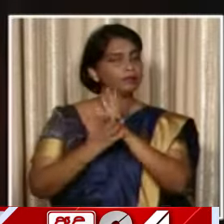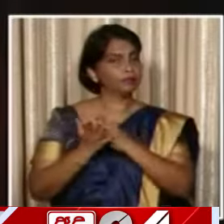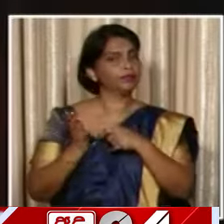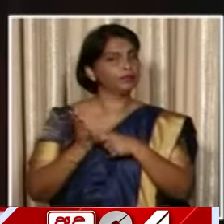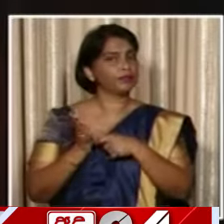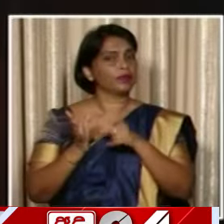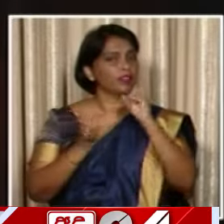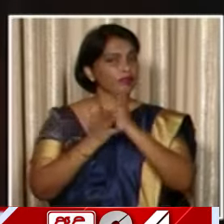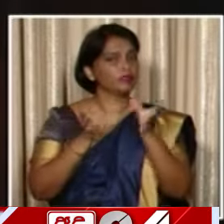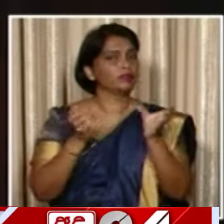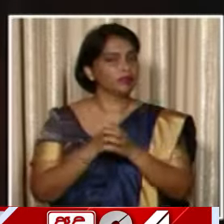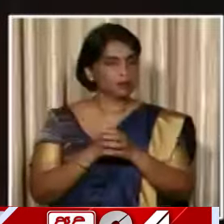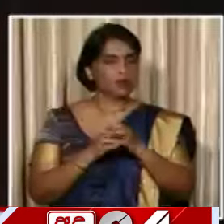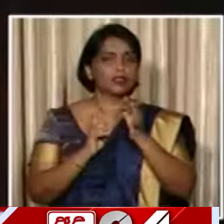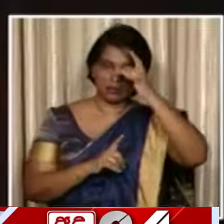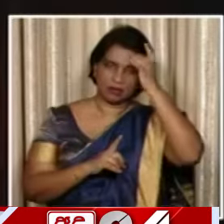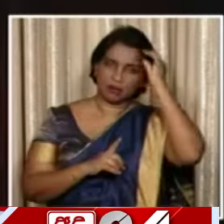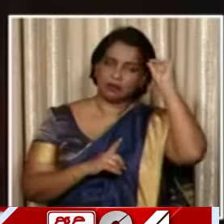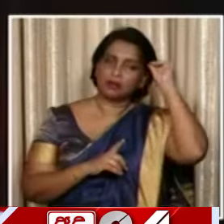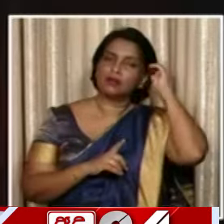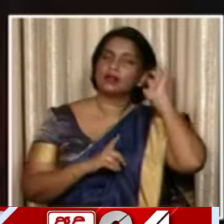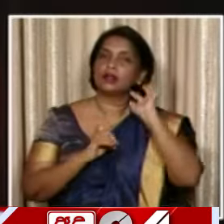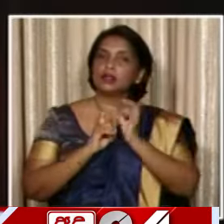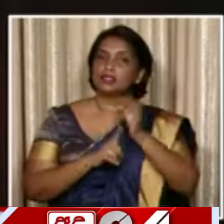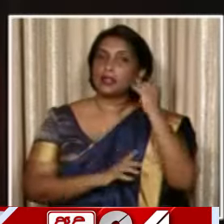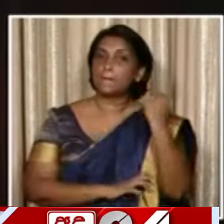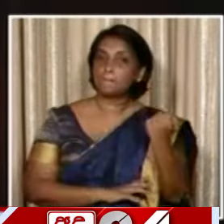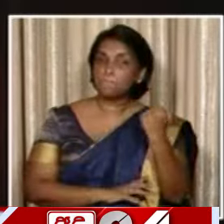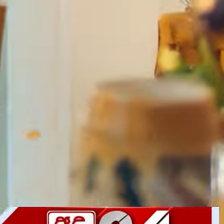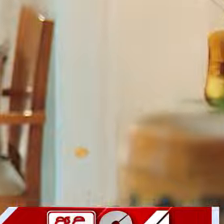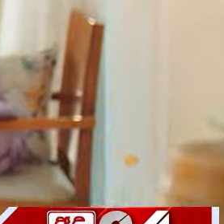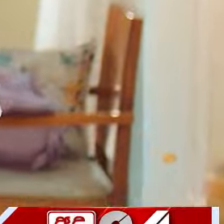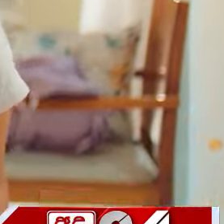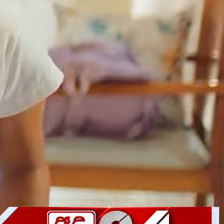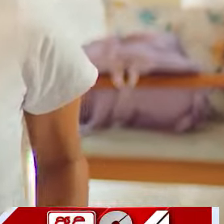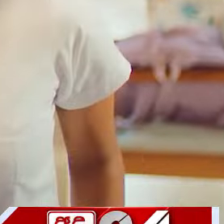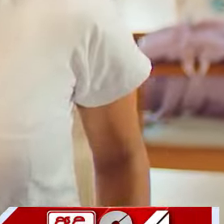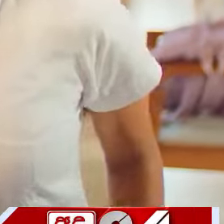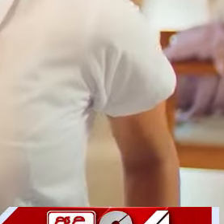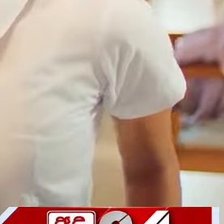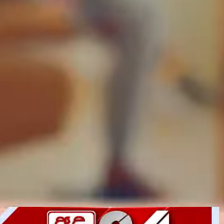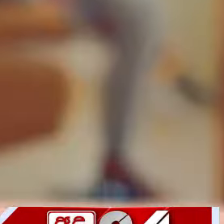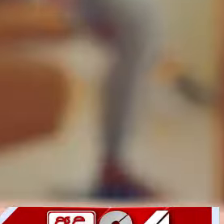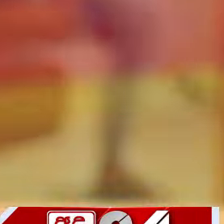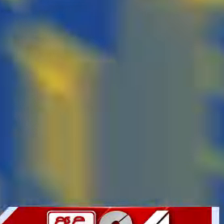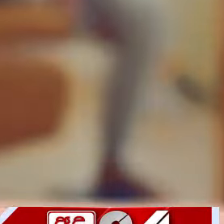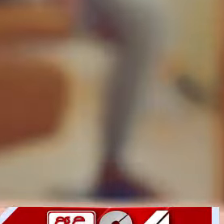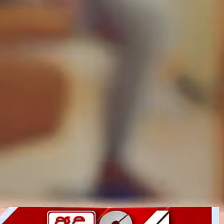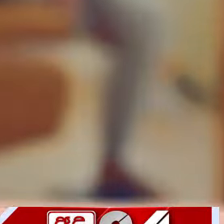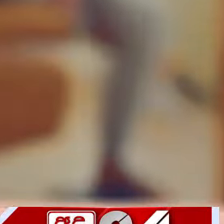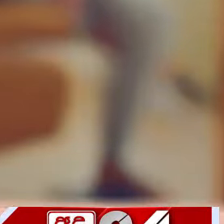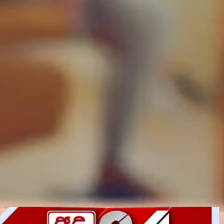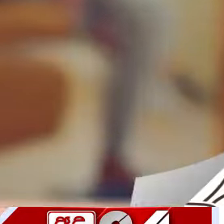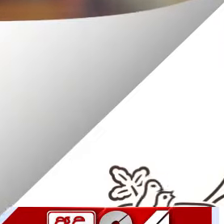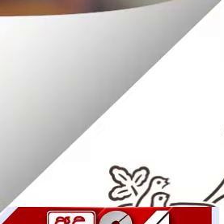ව්‍යවස්ථාදායක සභාව නිර්මාණය කරේ සභාපතිතුමා විධායකයේ බලතල සීමා කරන්න. නෙස්ලේ නෙස්ටමෝල්ට් පෝෂණයයි ශක්තියයි